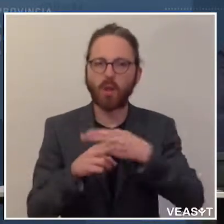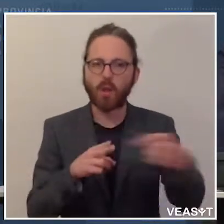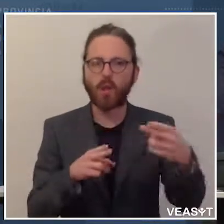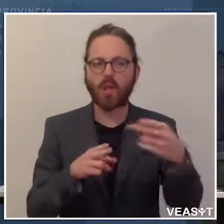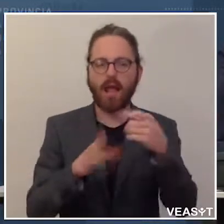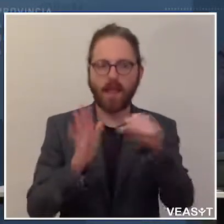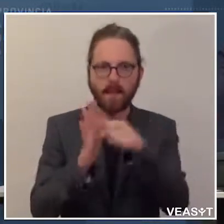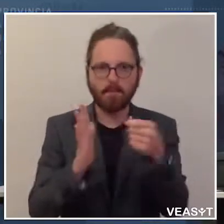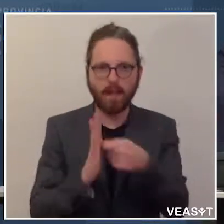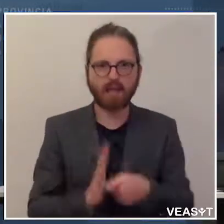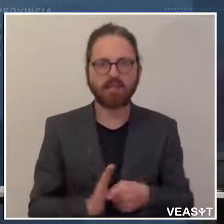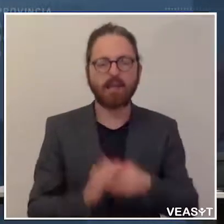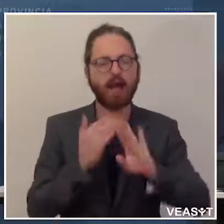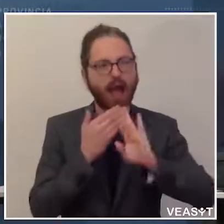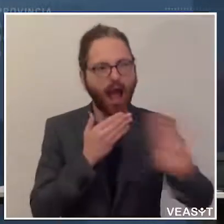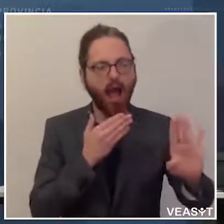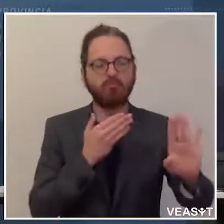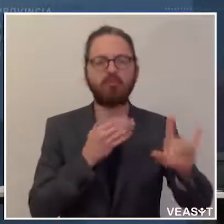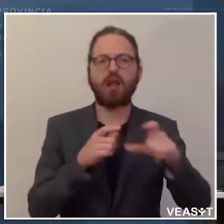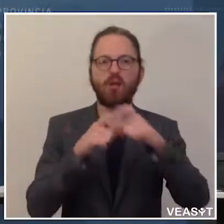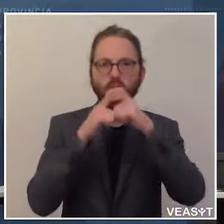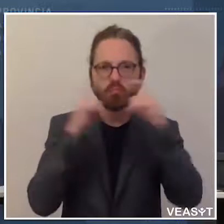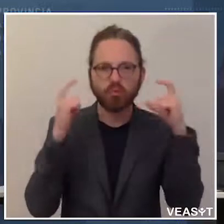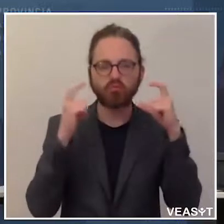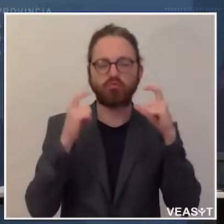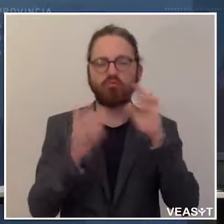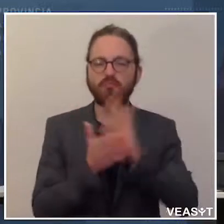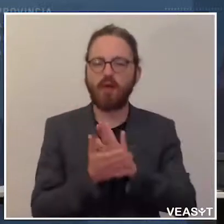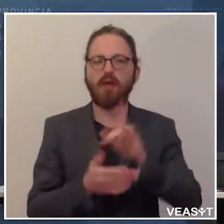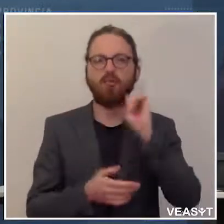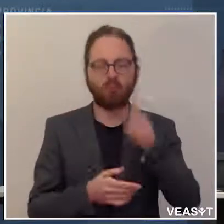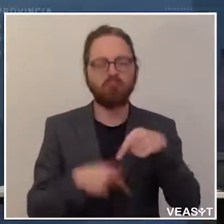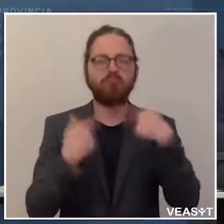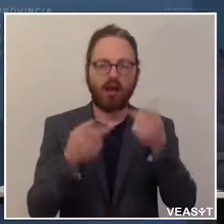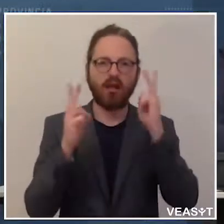up santalco paper montsho fiera autobus